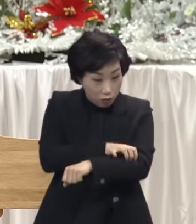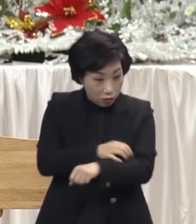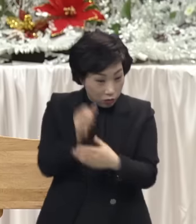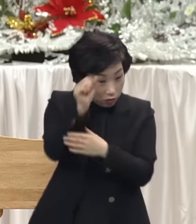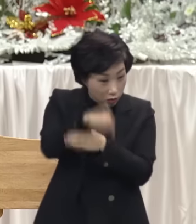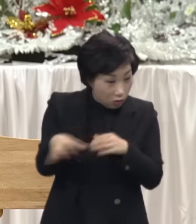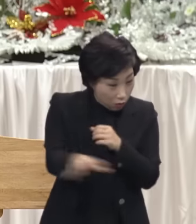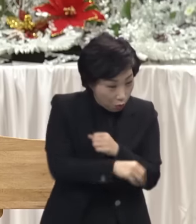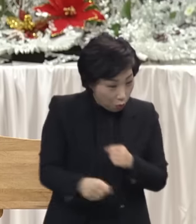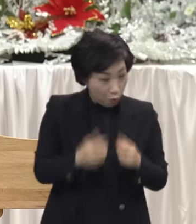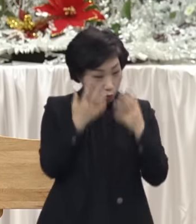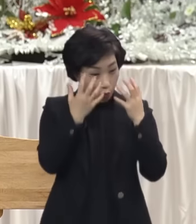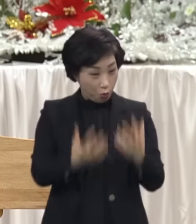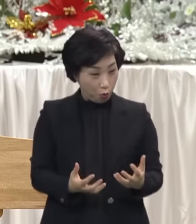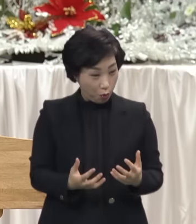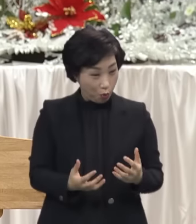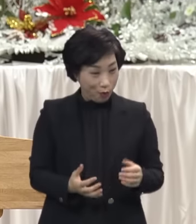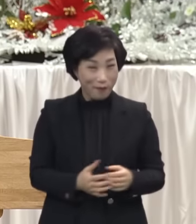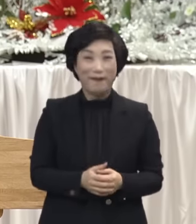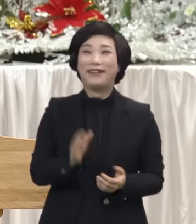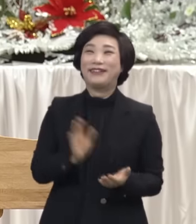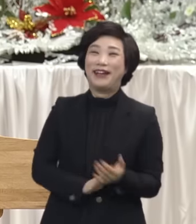거기서 뭔 생각했냐? 맞다.